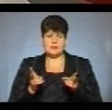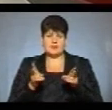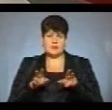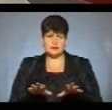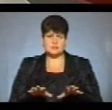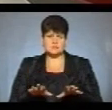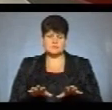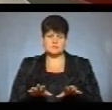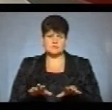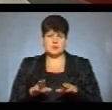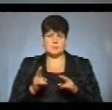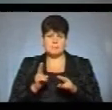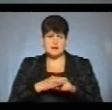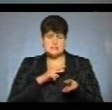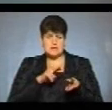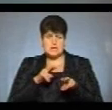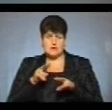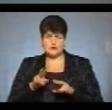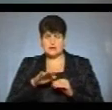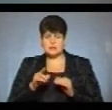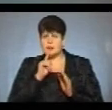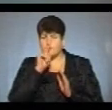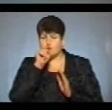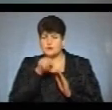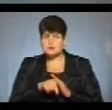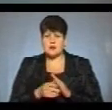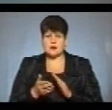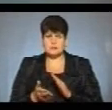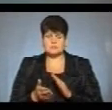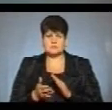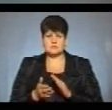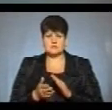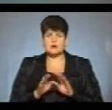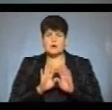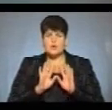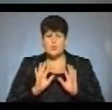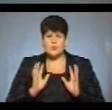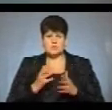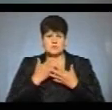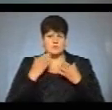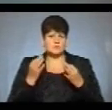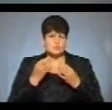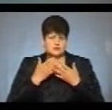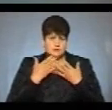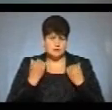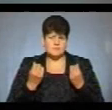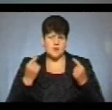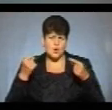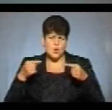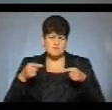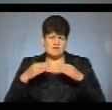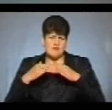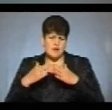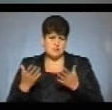просто без нагляду, і діти туди потрапили, типу, і огорожі, нічого такого немає, якісь розвалини, як сюжеті